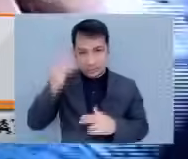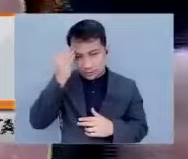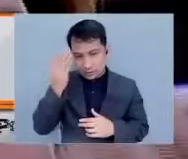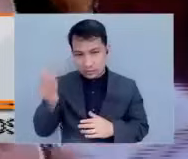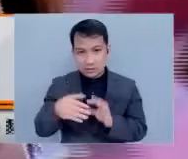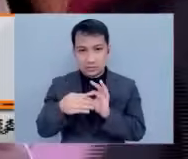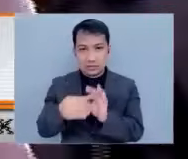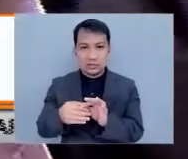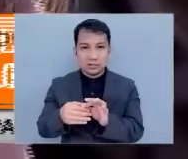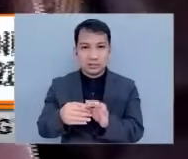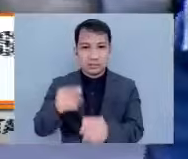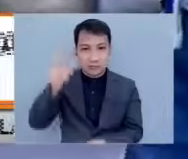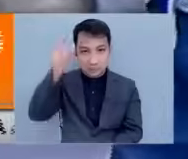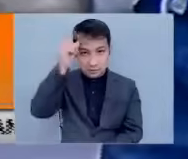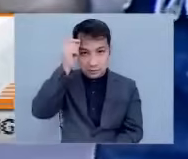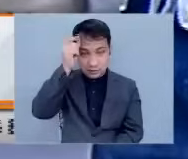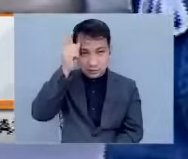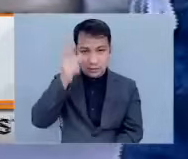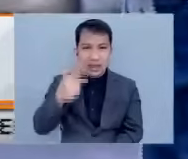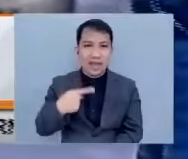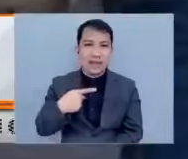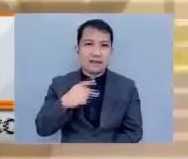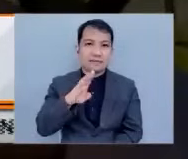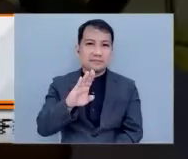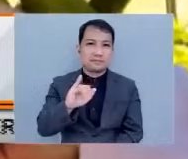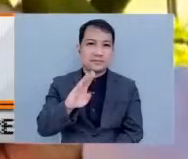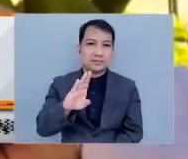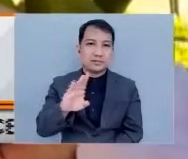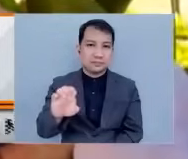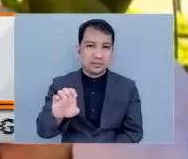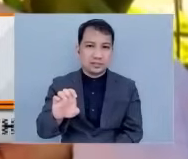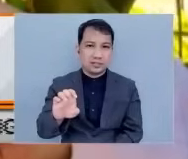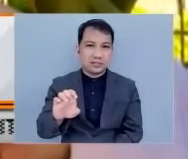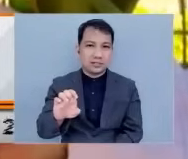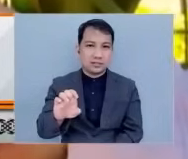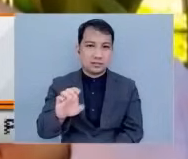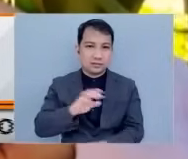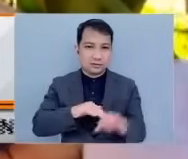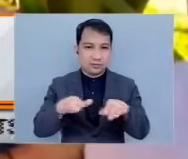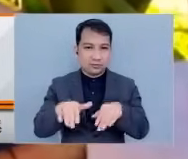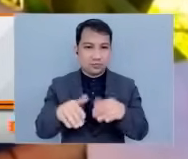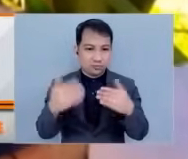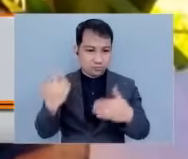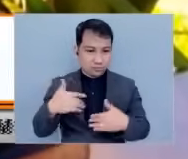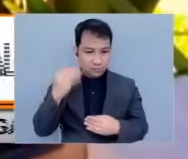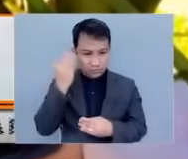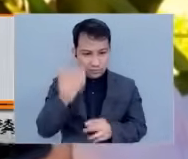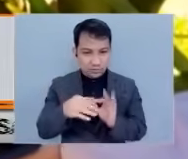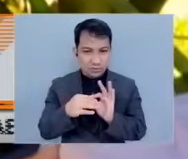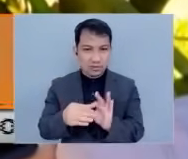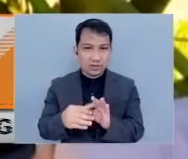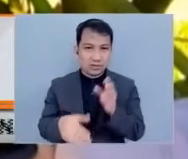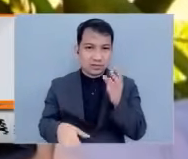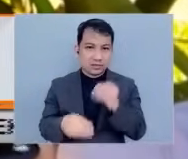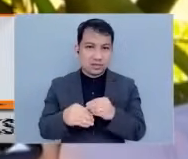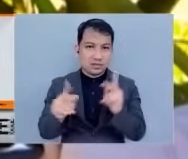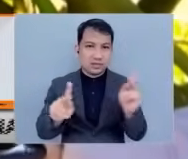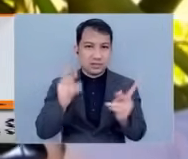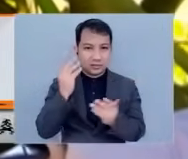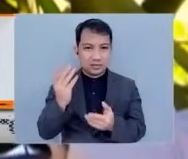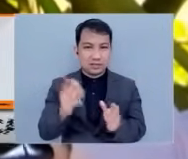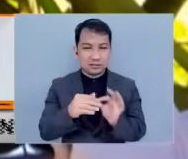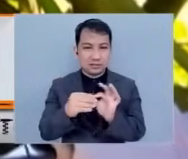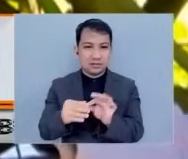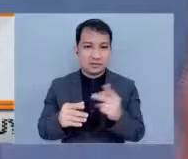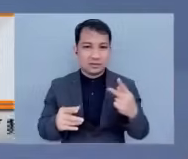bunbunan, may bibe. Pag naglalakad kasi, parang wow, yung ganun diba ng mga tao, diba? So halal na sa mga bata